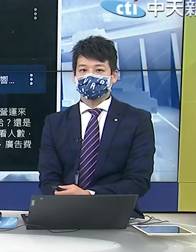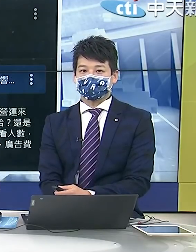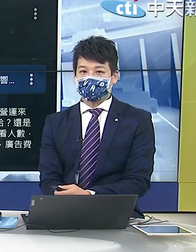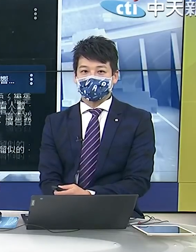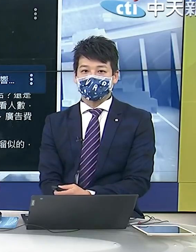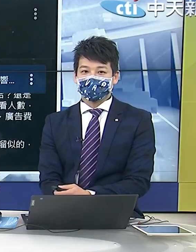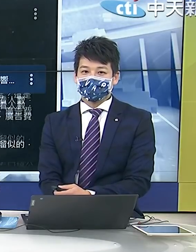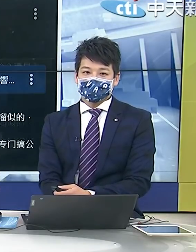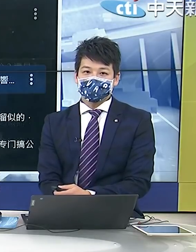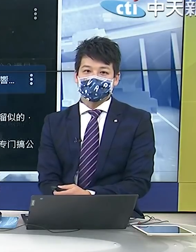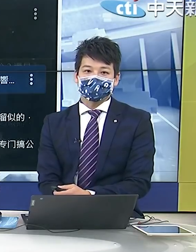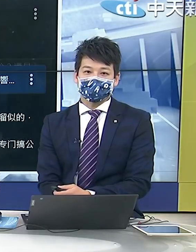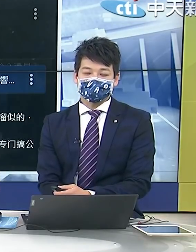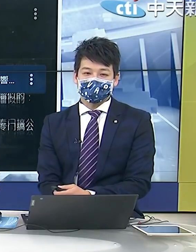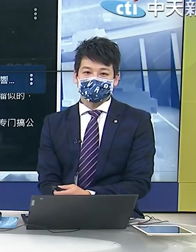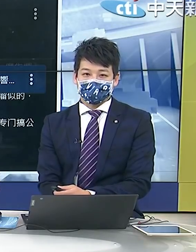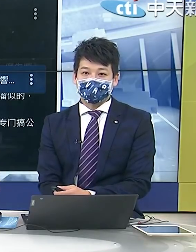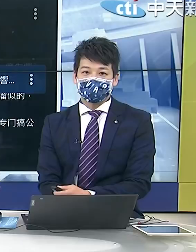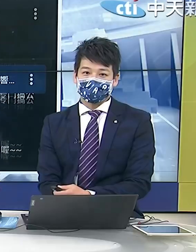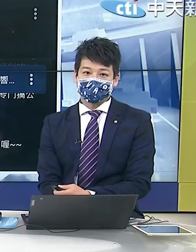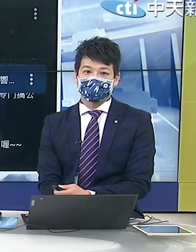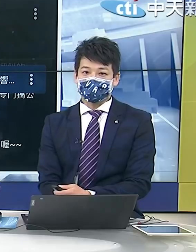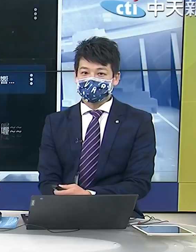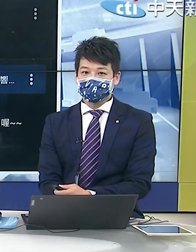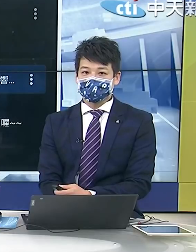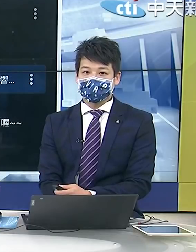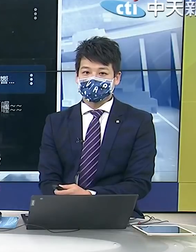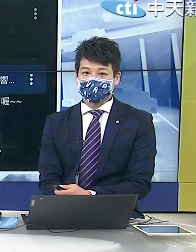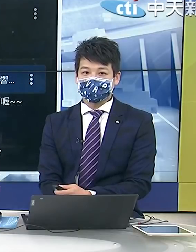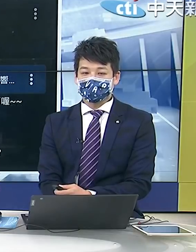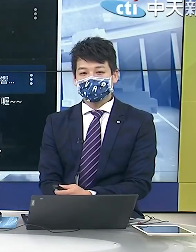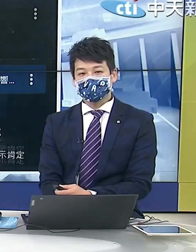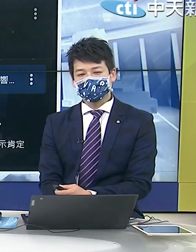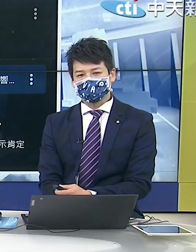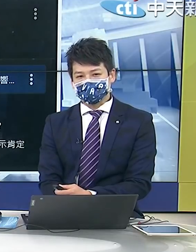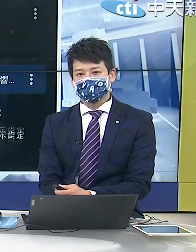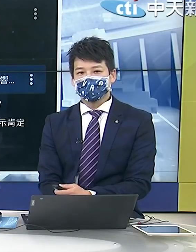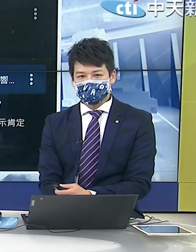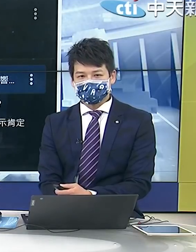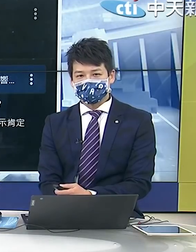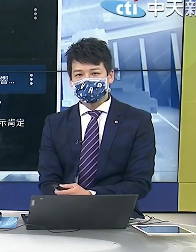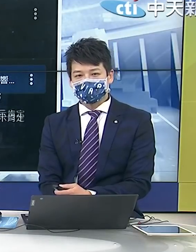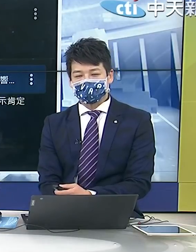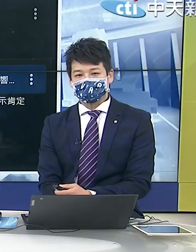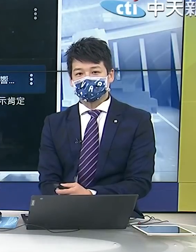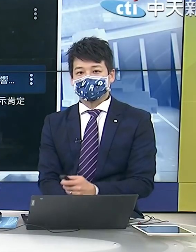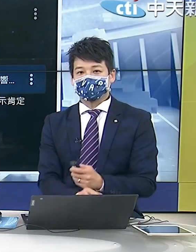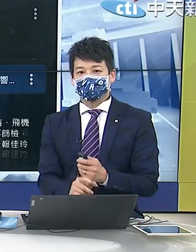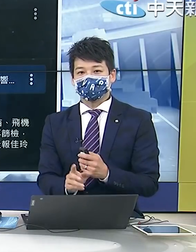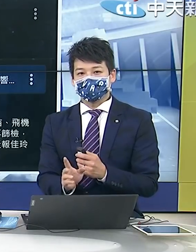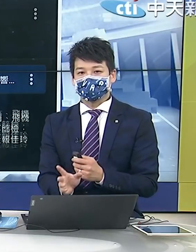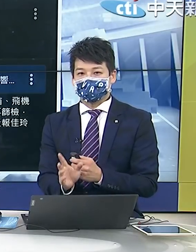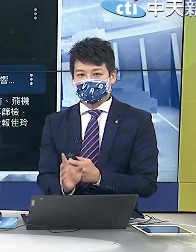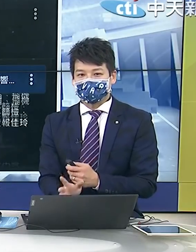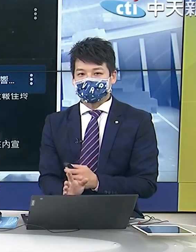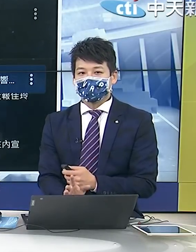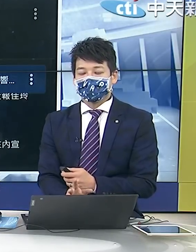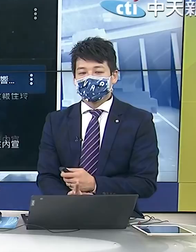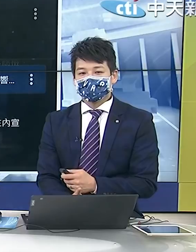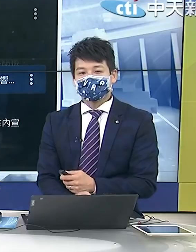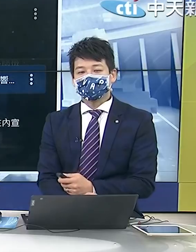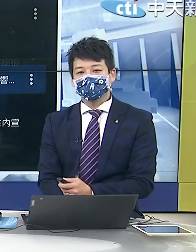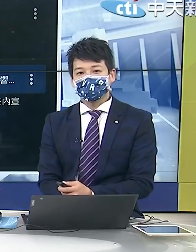全数的框列，甚至还导致同病房的呼吸治疗师因为自己觉得有症状就才去做采